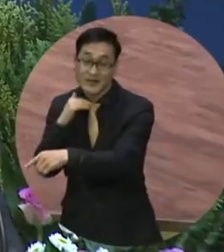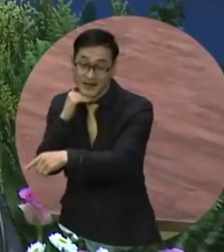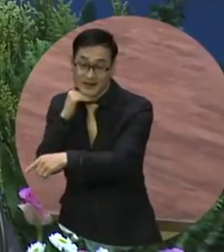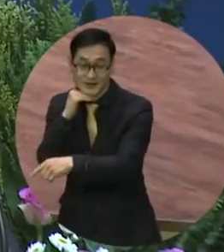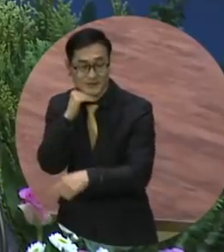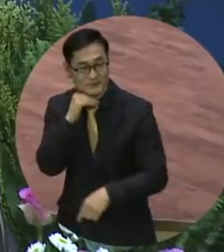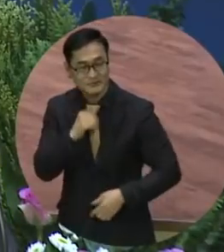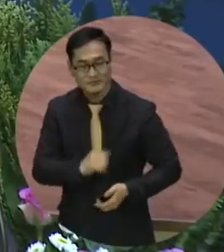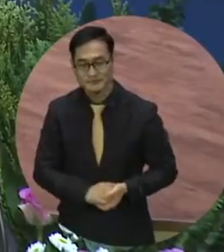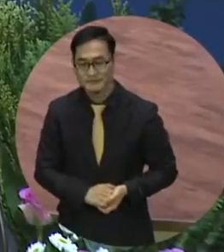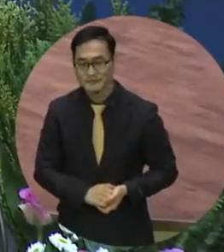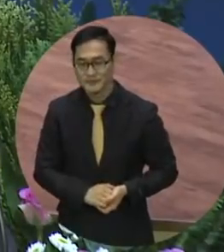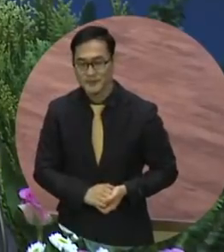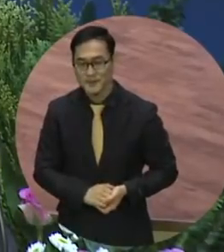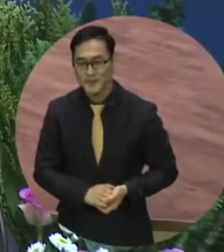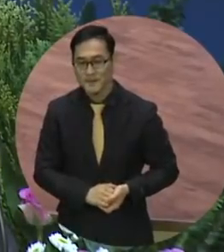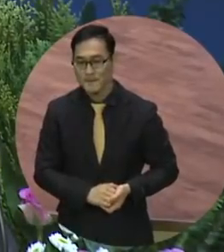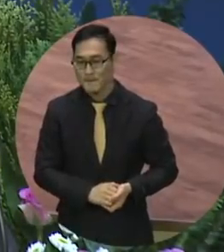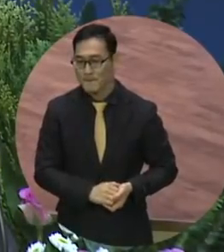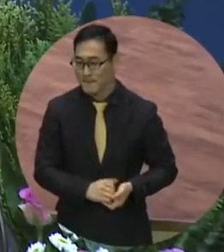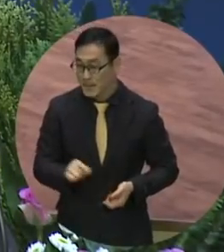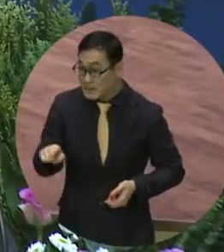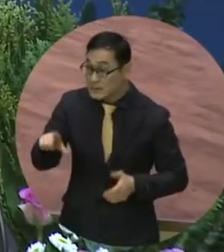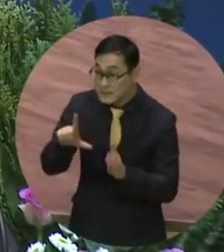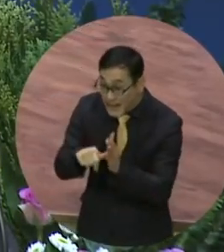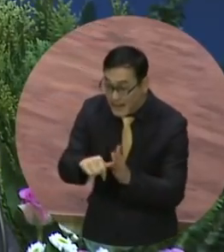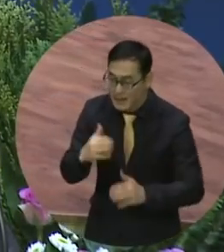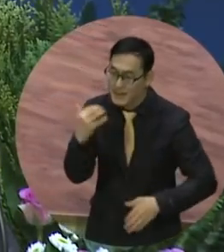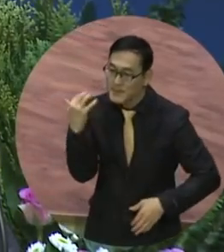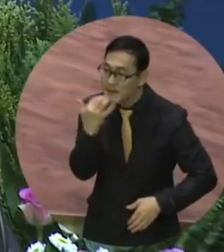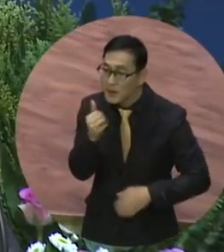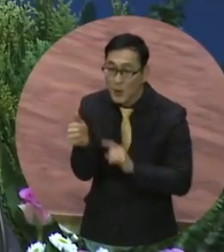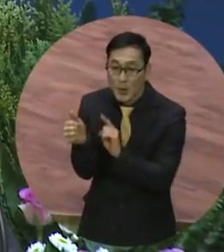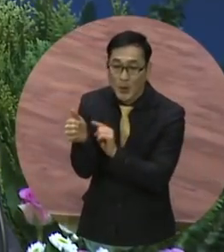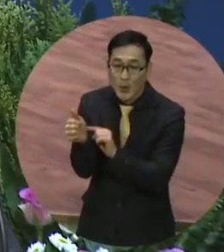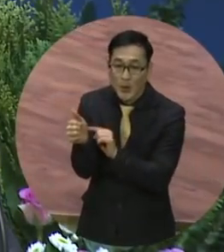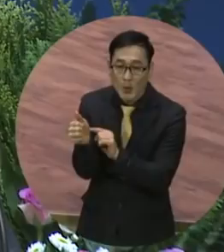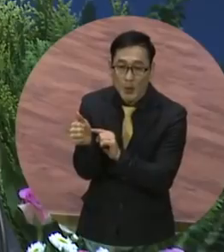갑자기 이 베드로가 돌발 행동을 합니다.